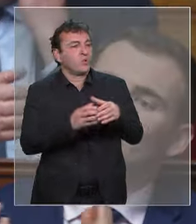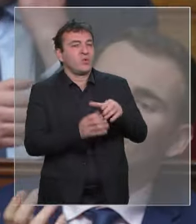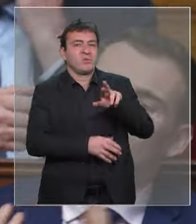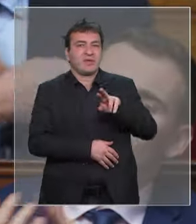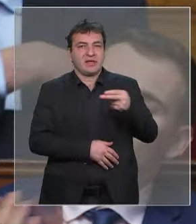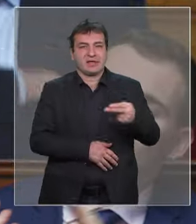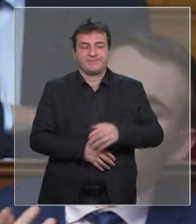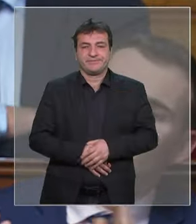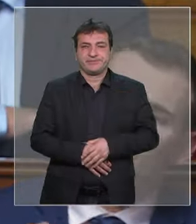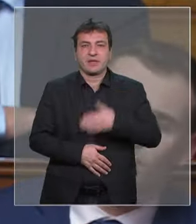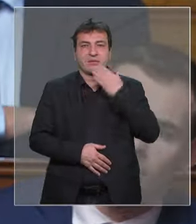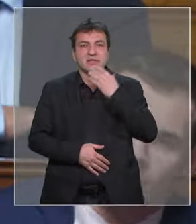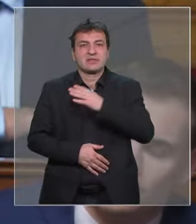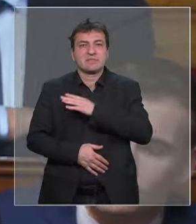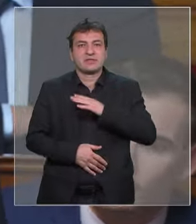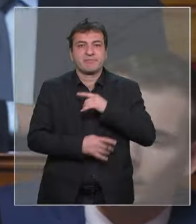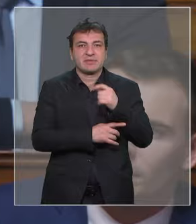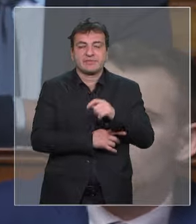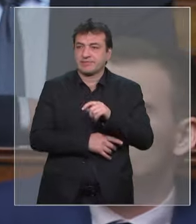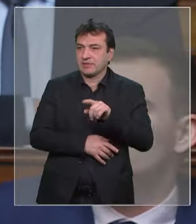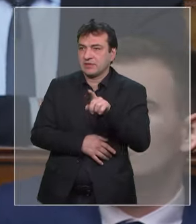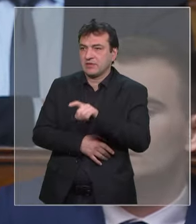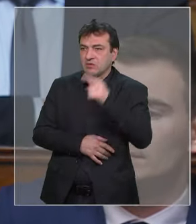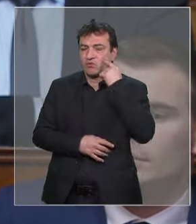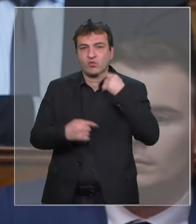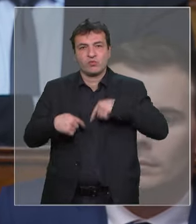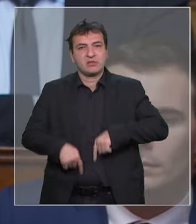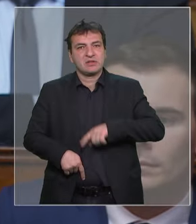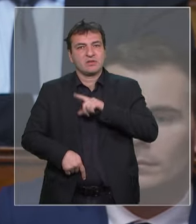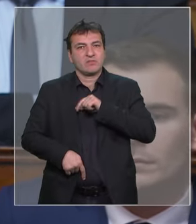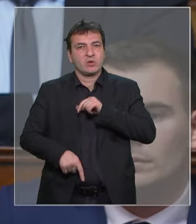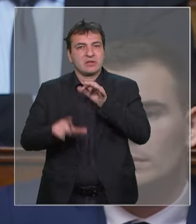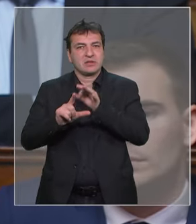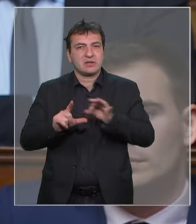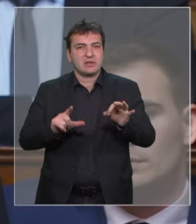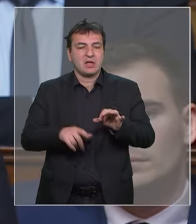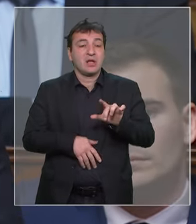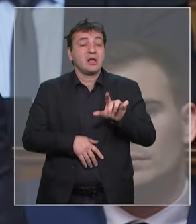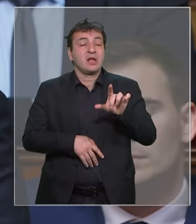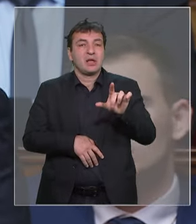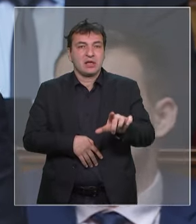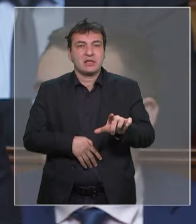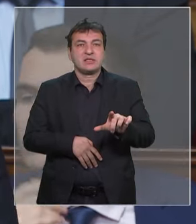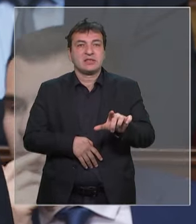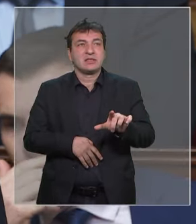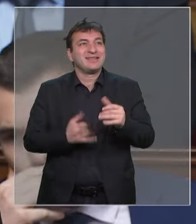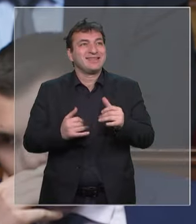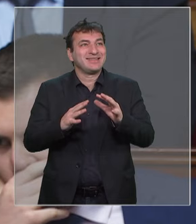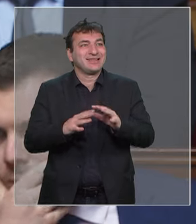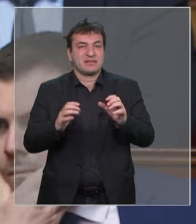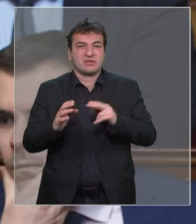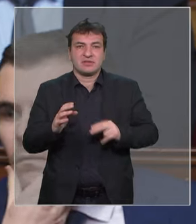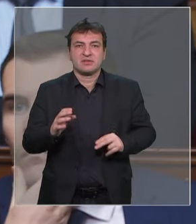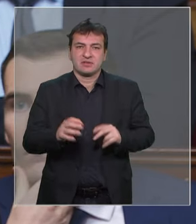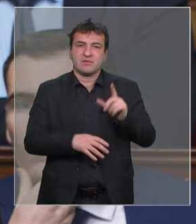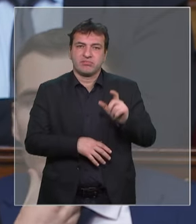Merci, Madame la Présidente. Ma question s'adresse au ministre de l'Intérieur et des Outre-mer. Lundi prochain débutera dans cet hémicycle l'examen d'un